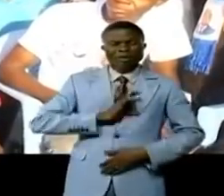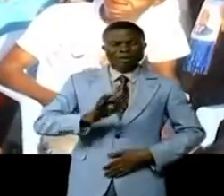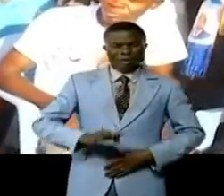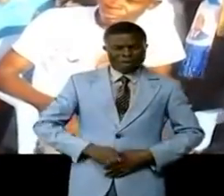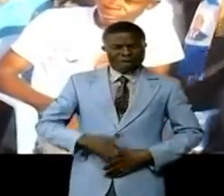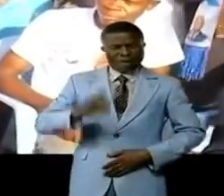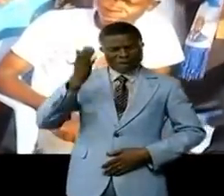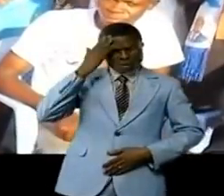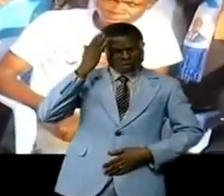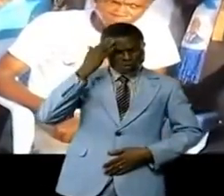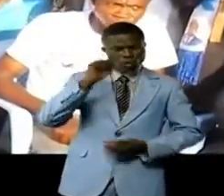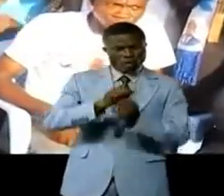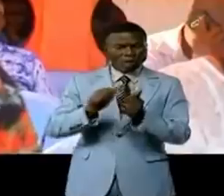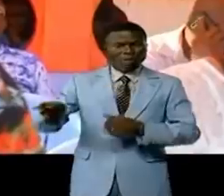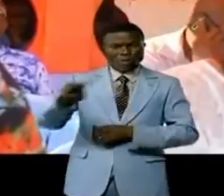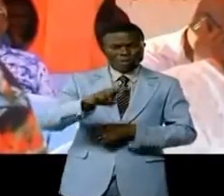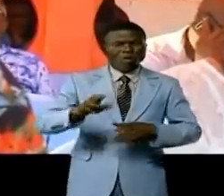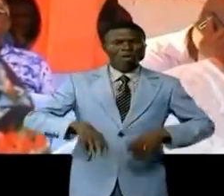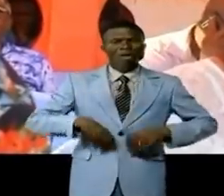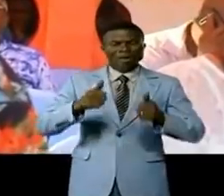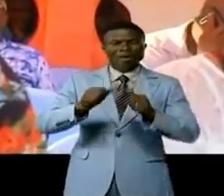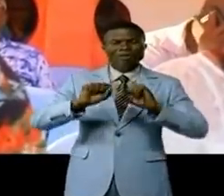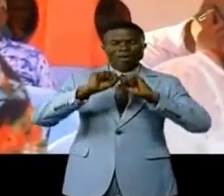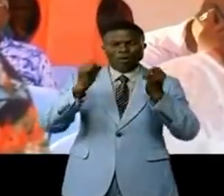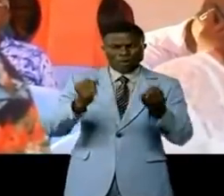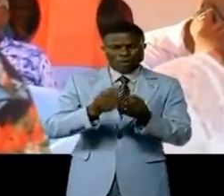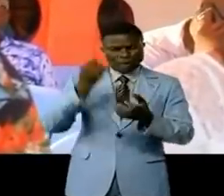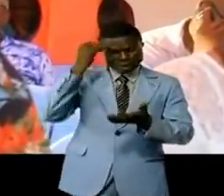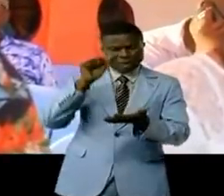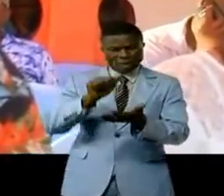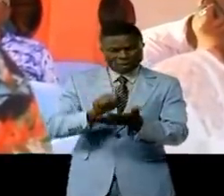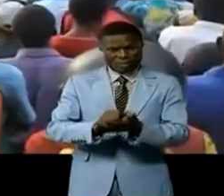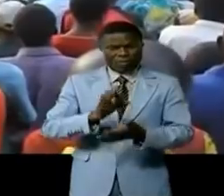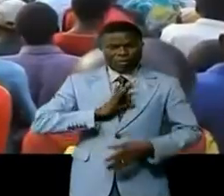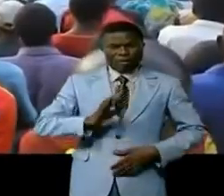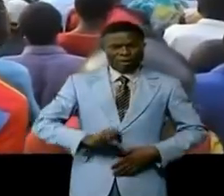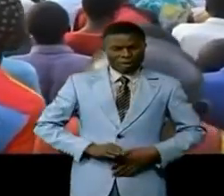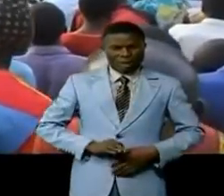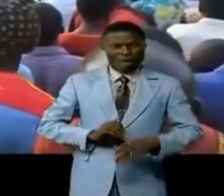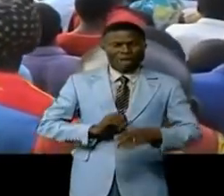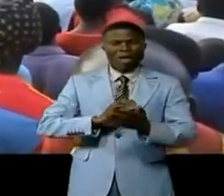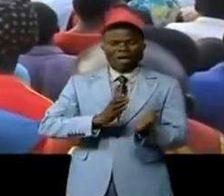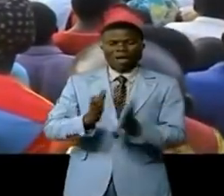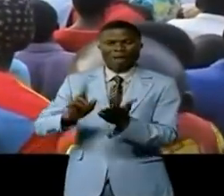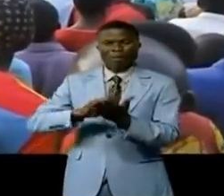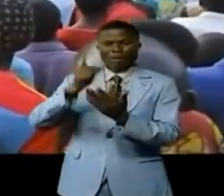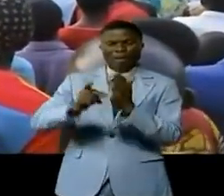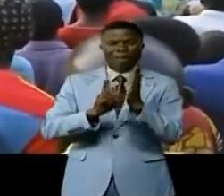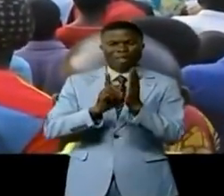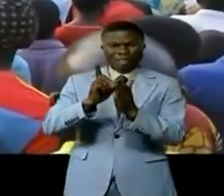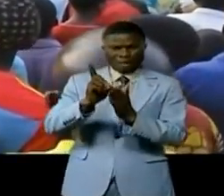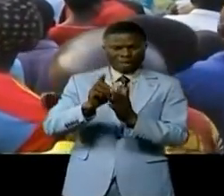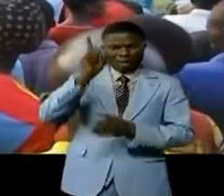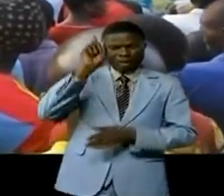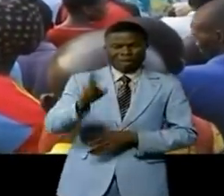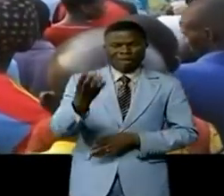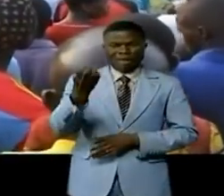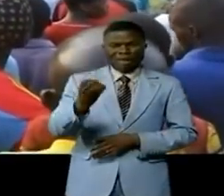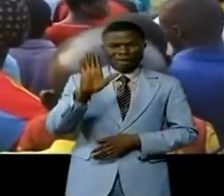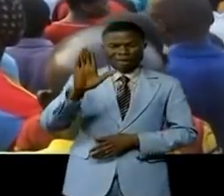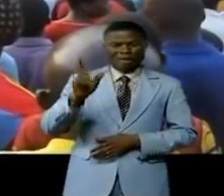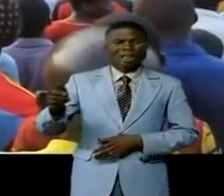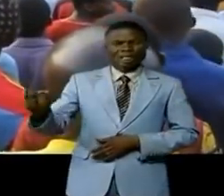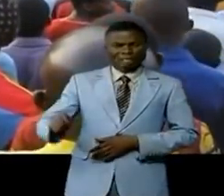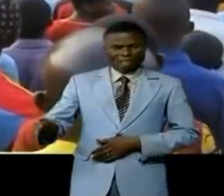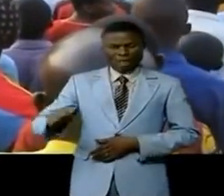courant de votre situation sociale et c'est dans cette optique qu'il a initié le projet de développement de 145 territoires